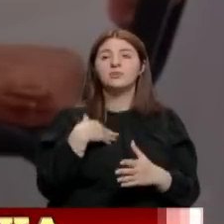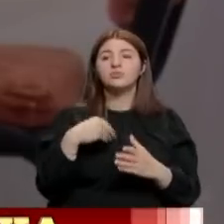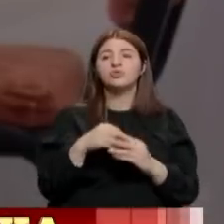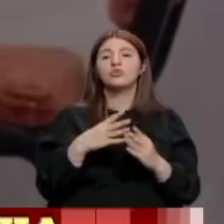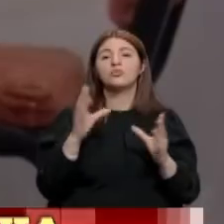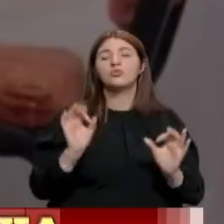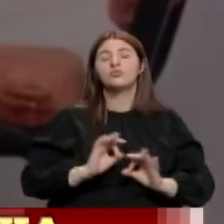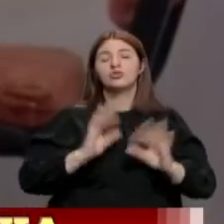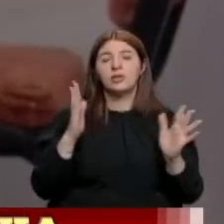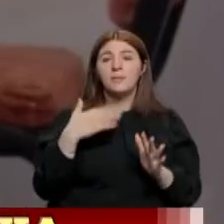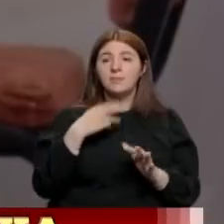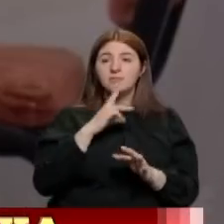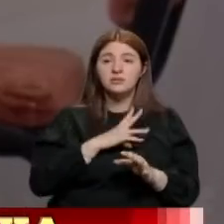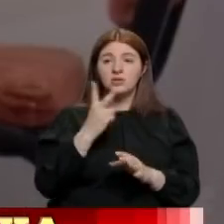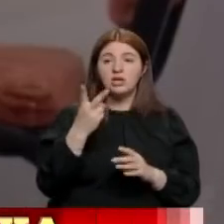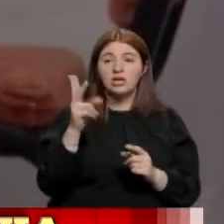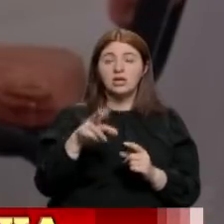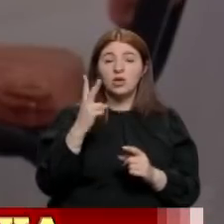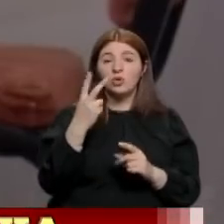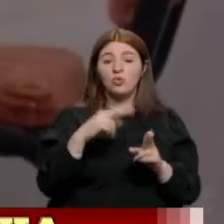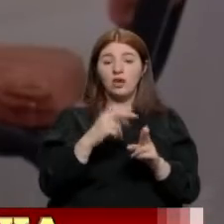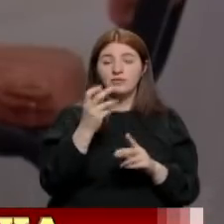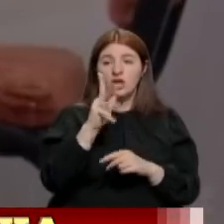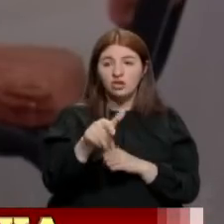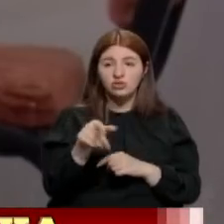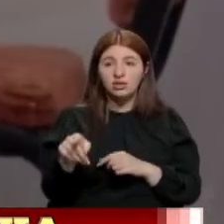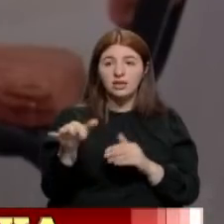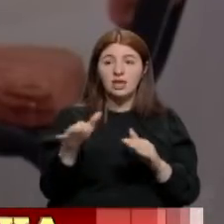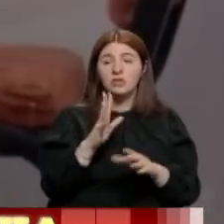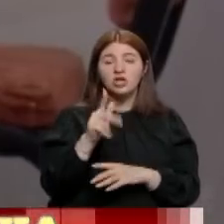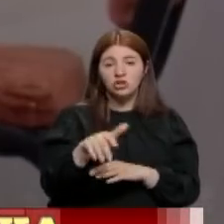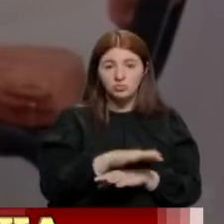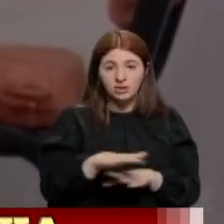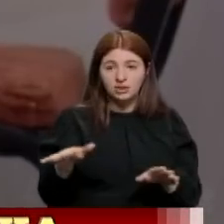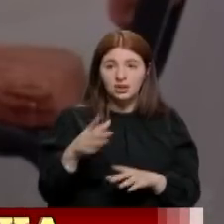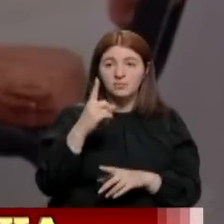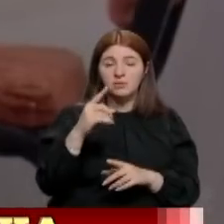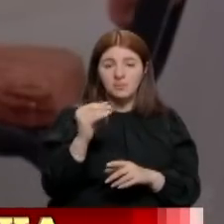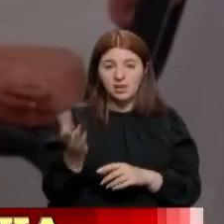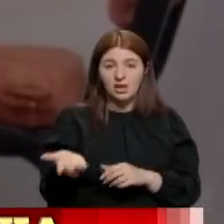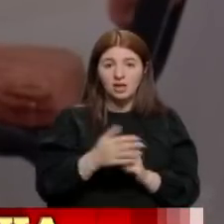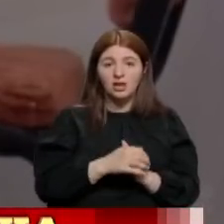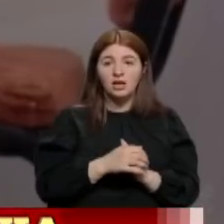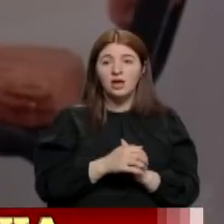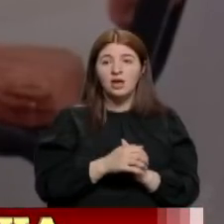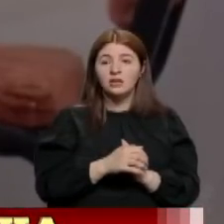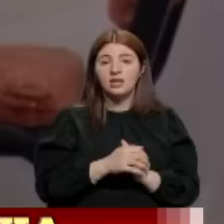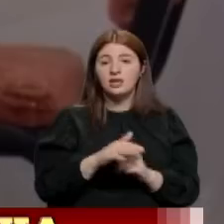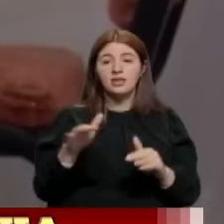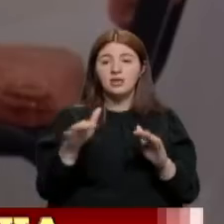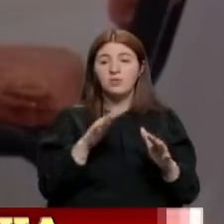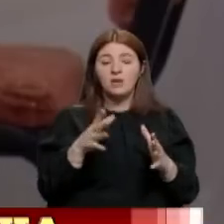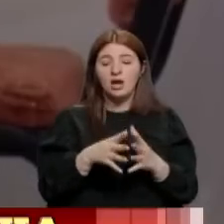büyük bir mucize. Ya benim kızım 2 kere Covid atlatmış, depremi atlatmış bir bebek. Ben